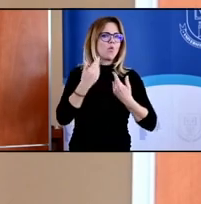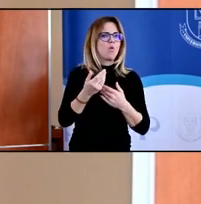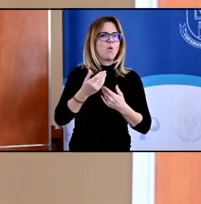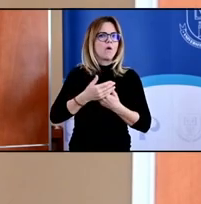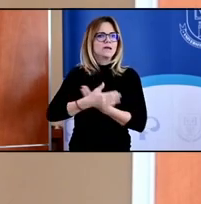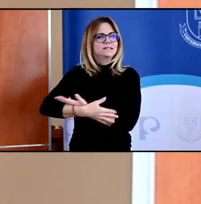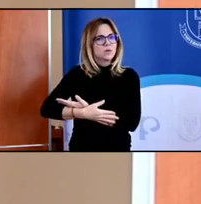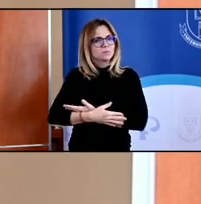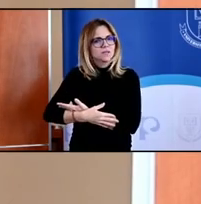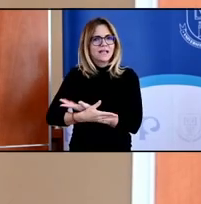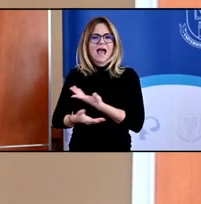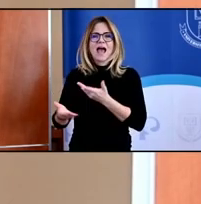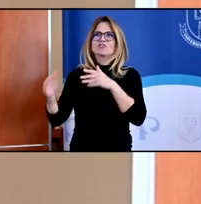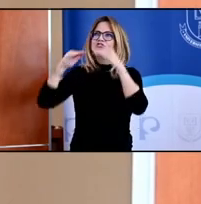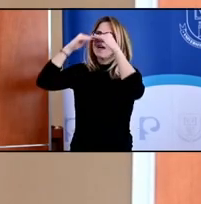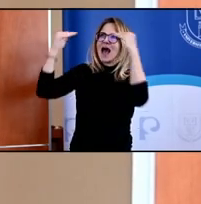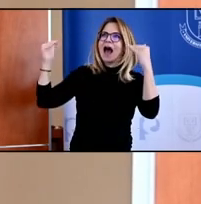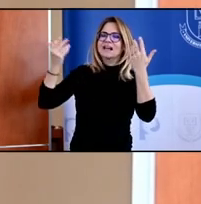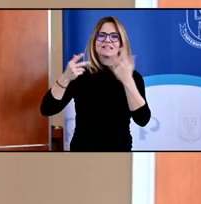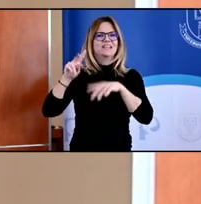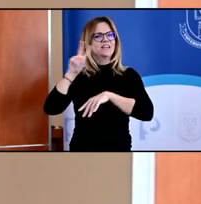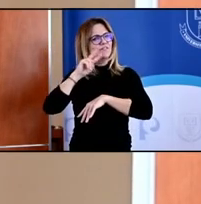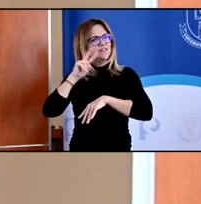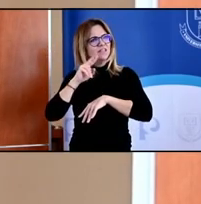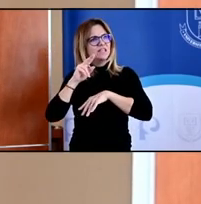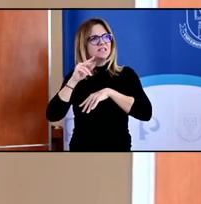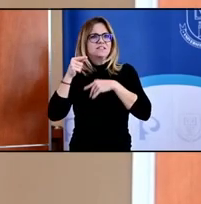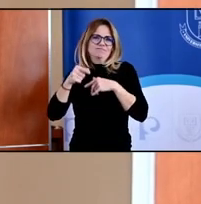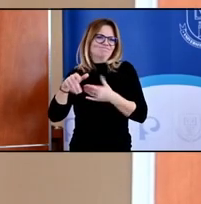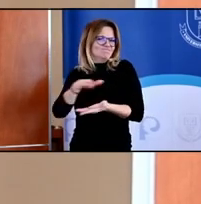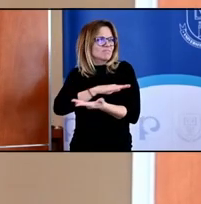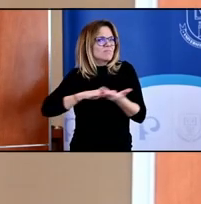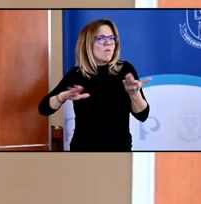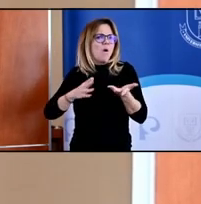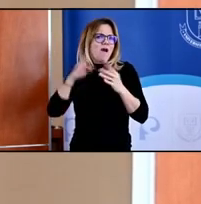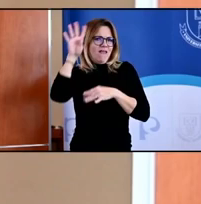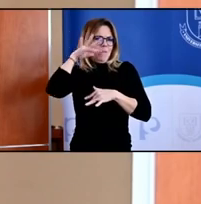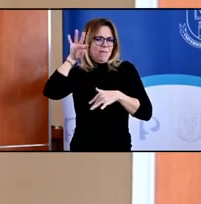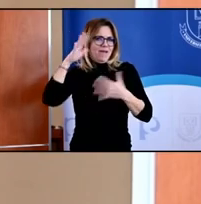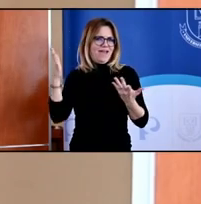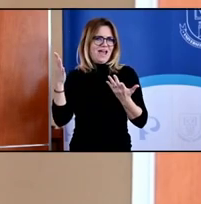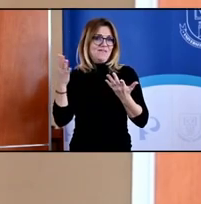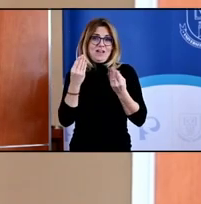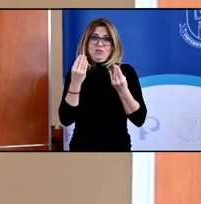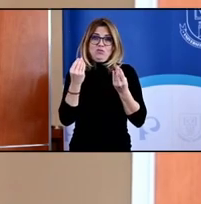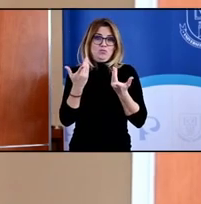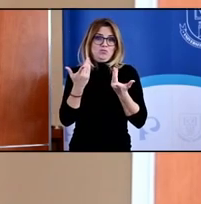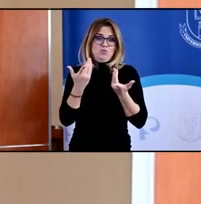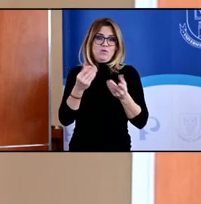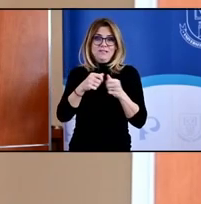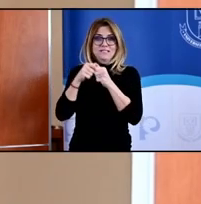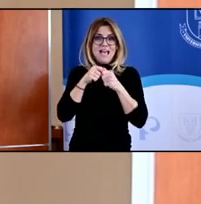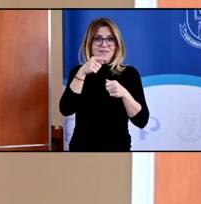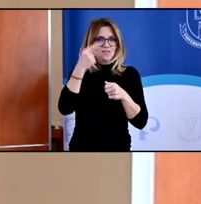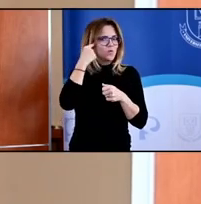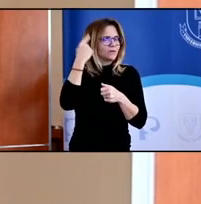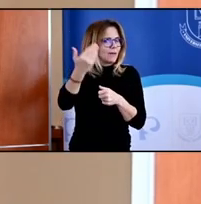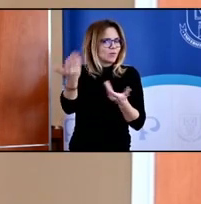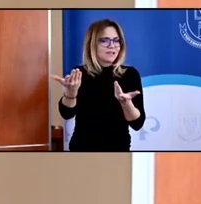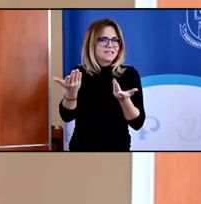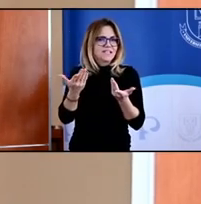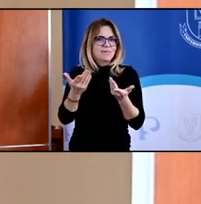vízről szóval ezek a teljesen basic alap alapelvek azok amik amik sokszor nem jutnak eszébe a azoknak a